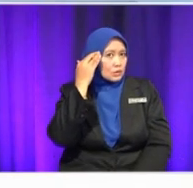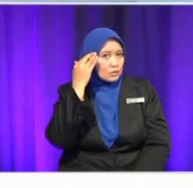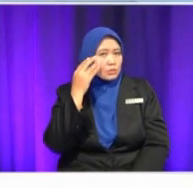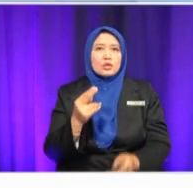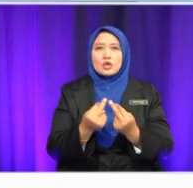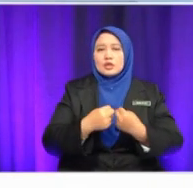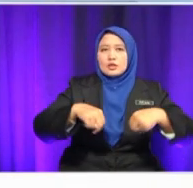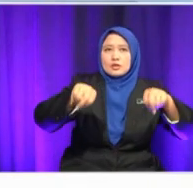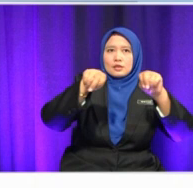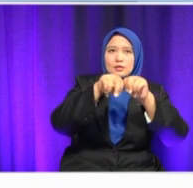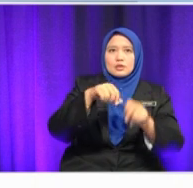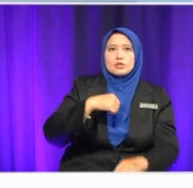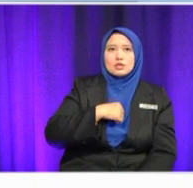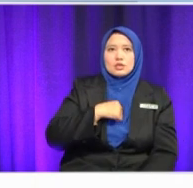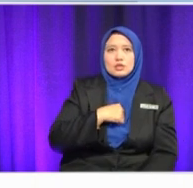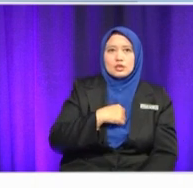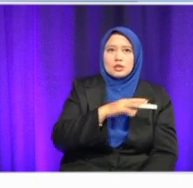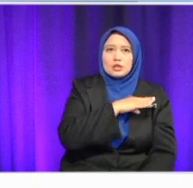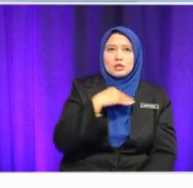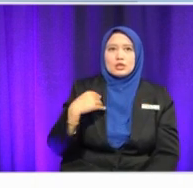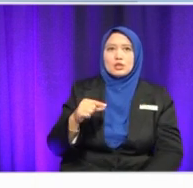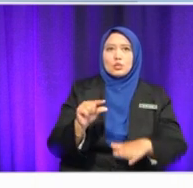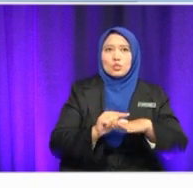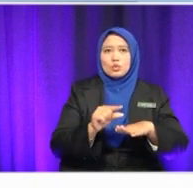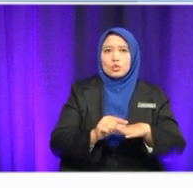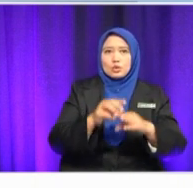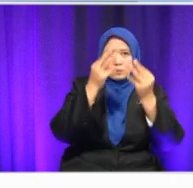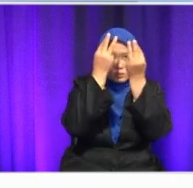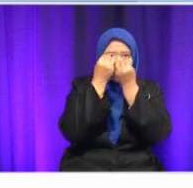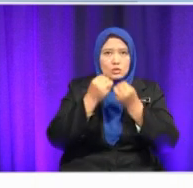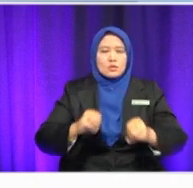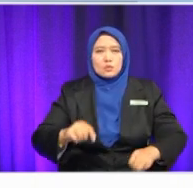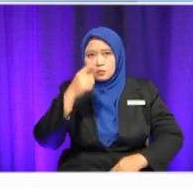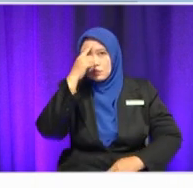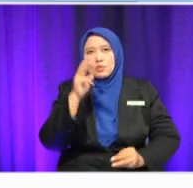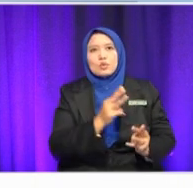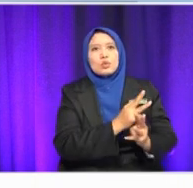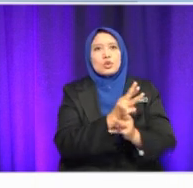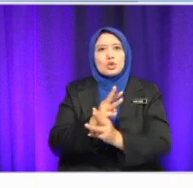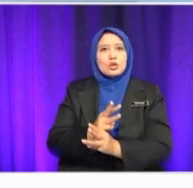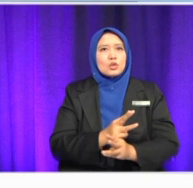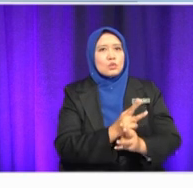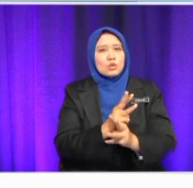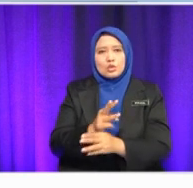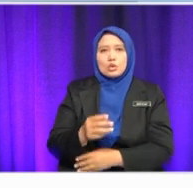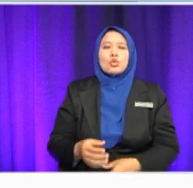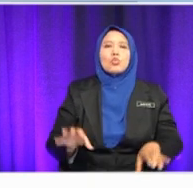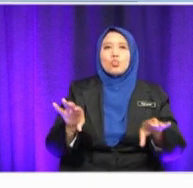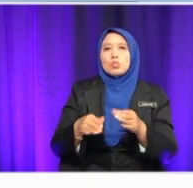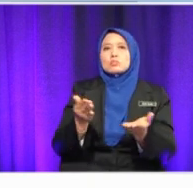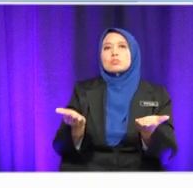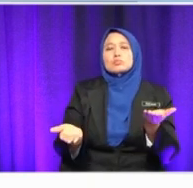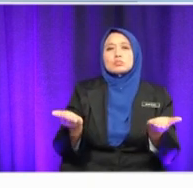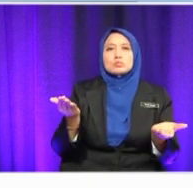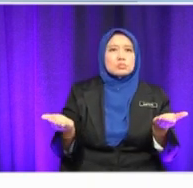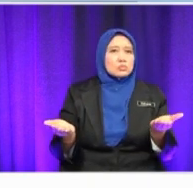maklumat tersebut untuk mengawal diri dan membuat pertimbangankan diri dari aspek kelemahan dan kekuatan yang ada Oh ini kelebihan